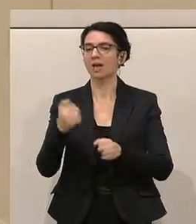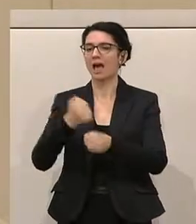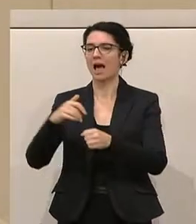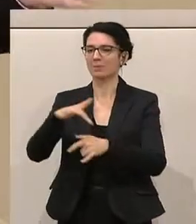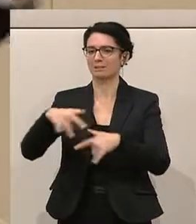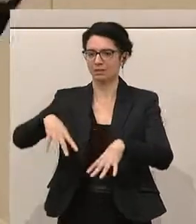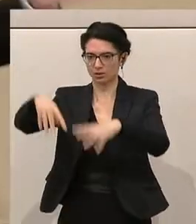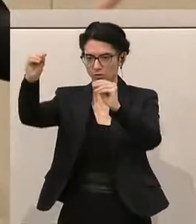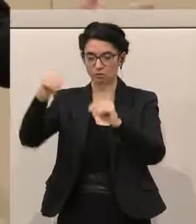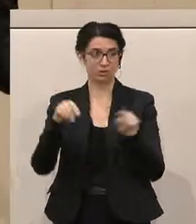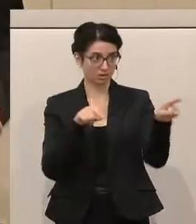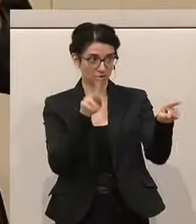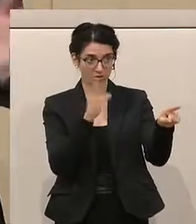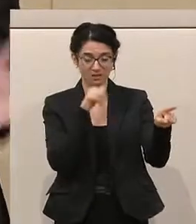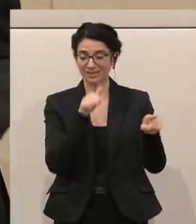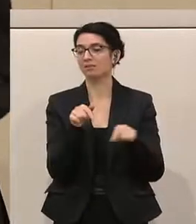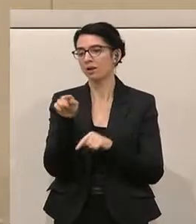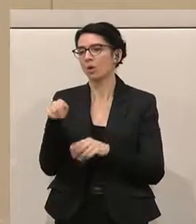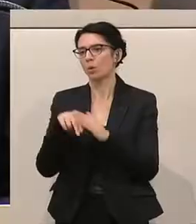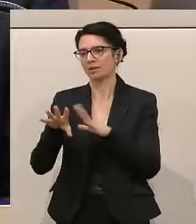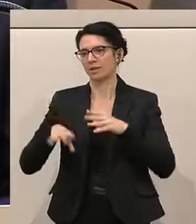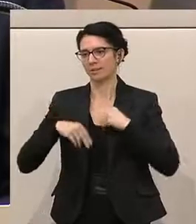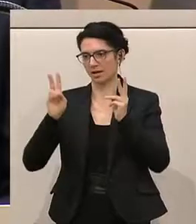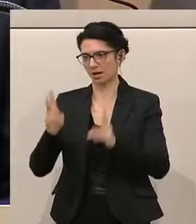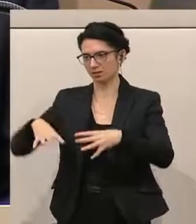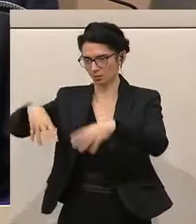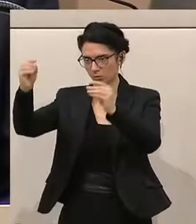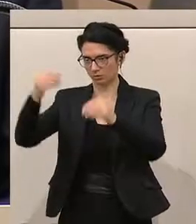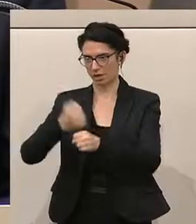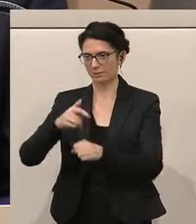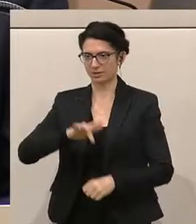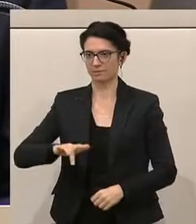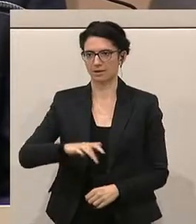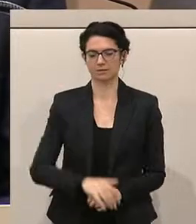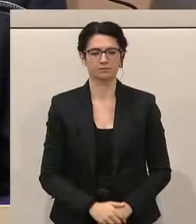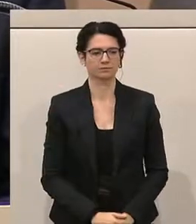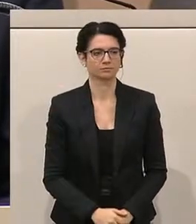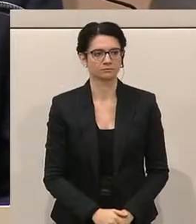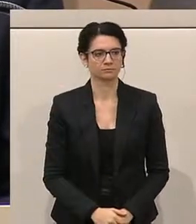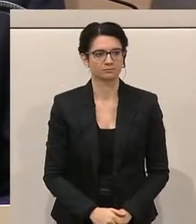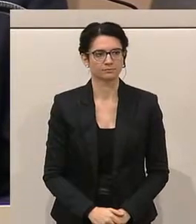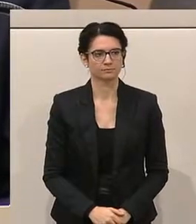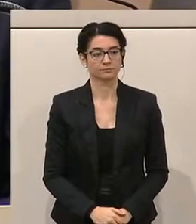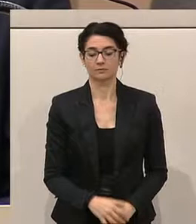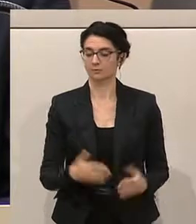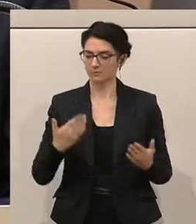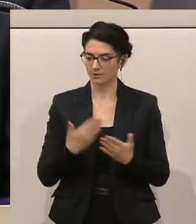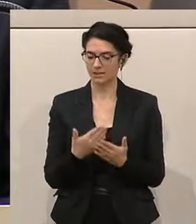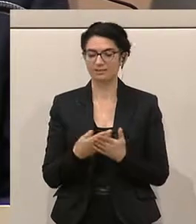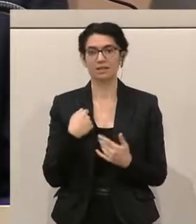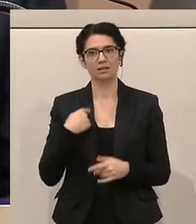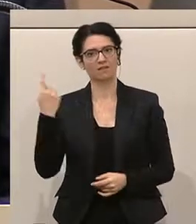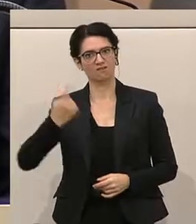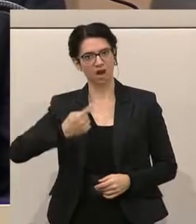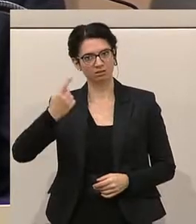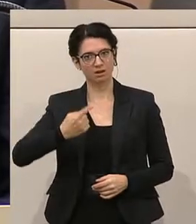Arbeitsplätze schaffen. Sie können es nicht. Das können nur die Unternehmer, meine Damen und Herren. Und deshalb warne ich